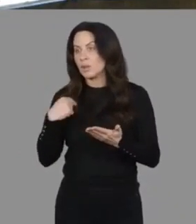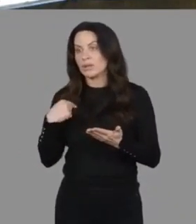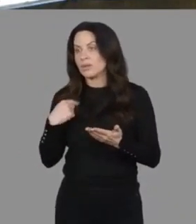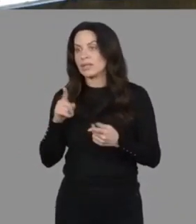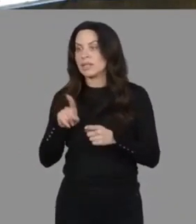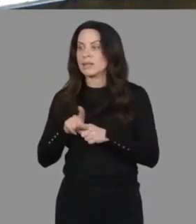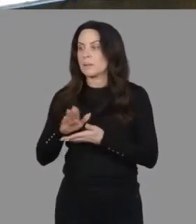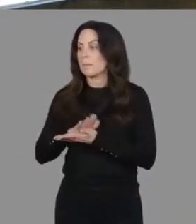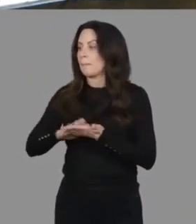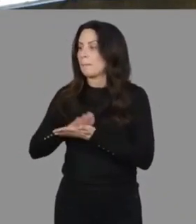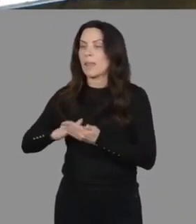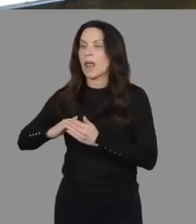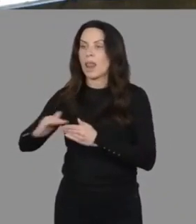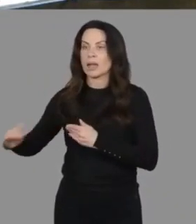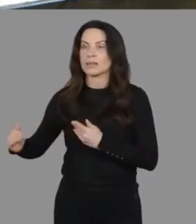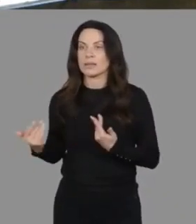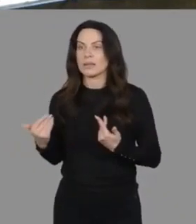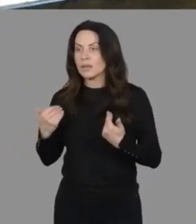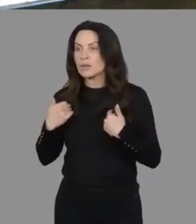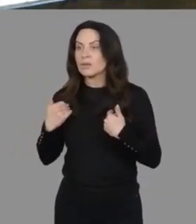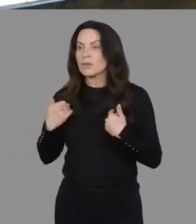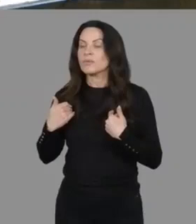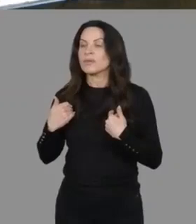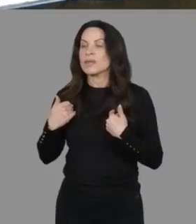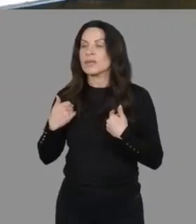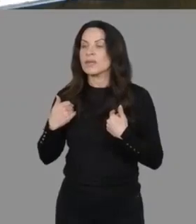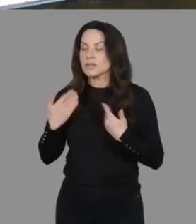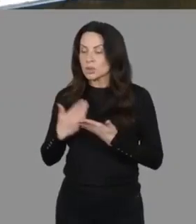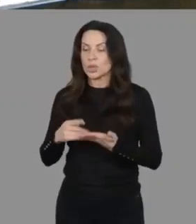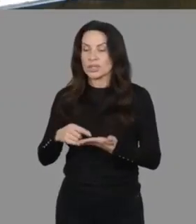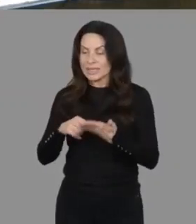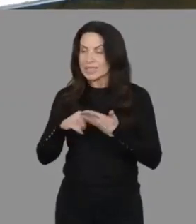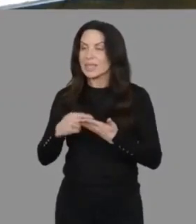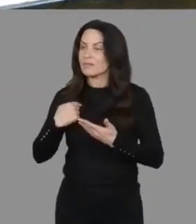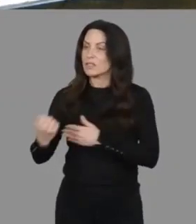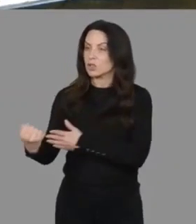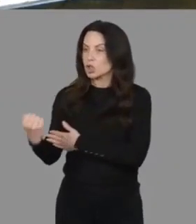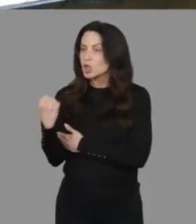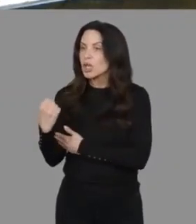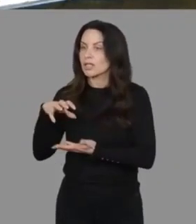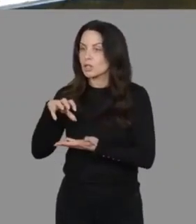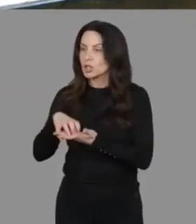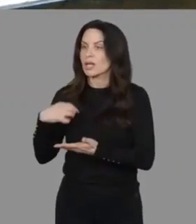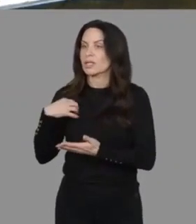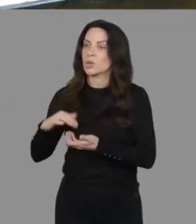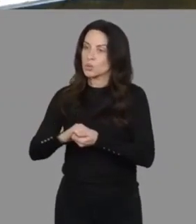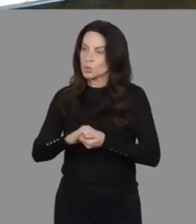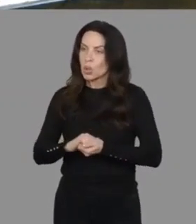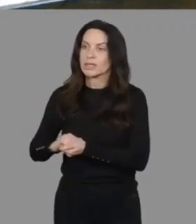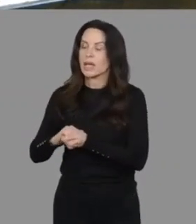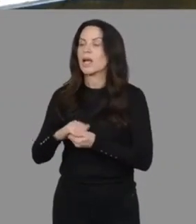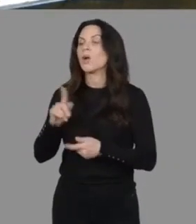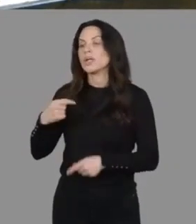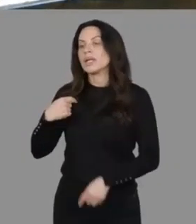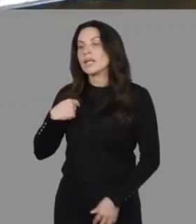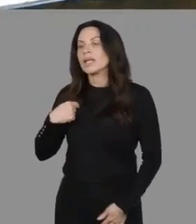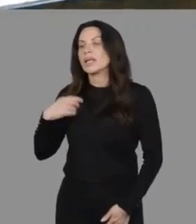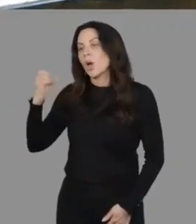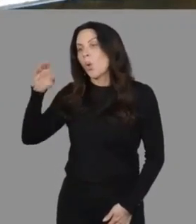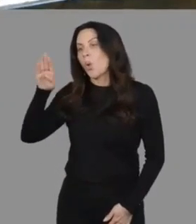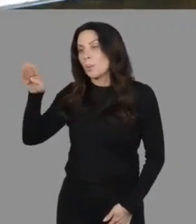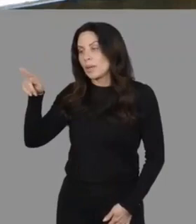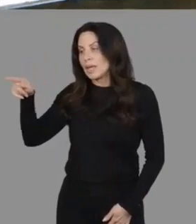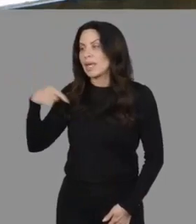Niemandsland stehen, sondern sie hat gezeigt, dass wir eine starke Stadt schon sind und solidarisch sind. Und ich bin dem Oberbürgermeister ganz